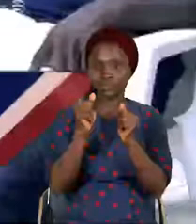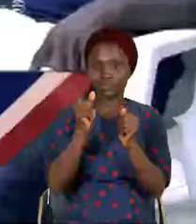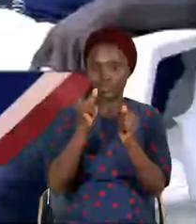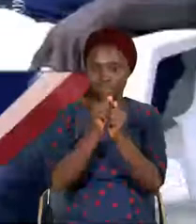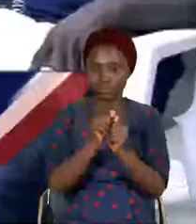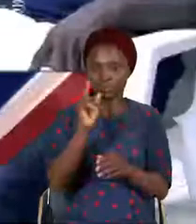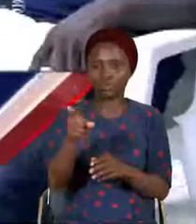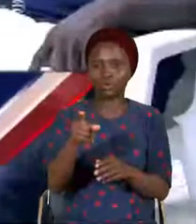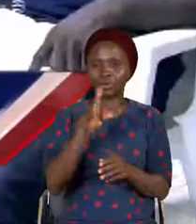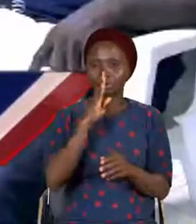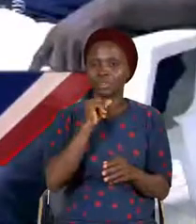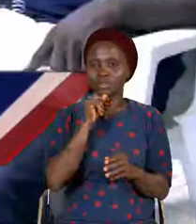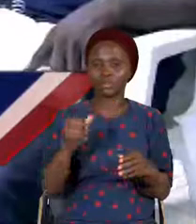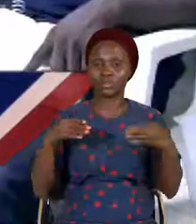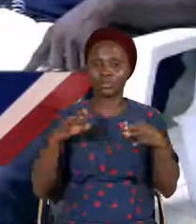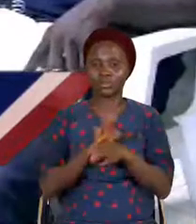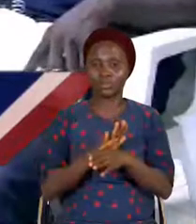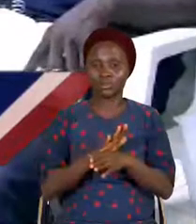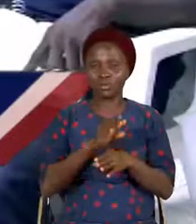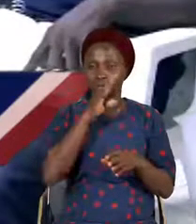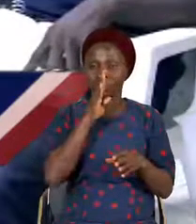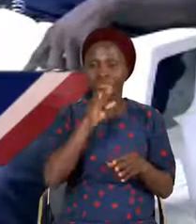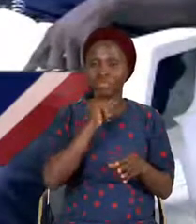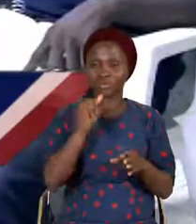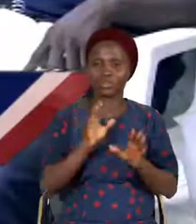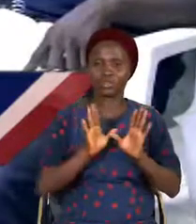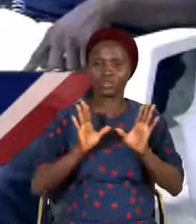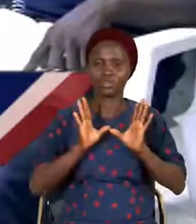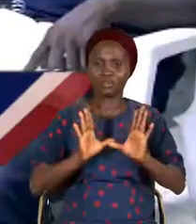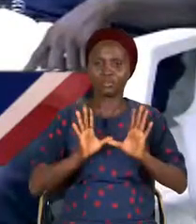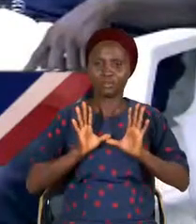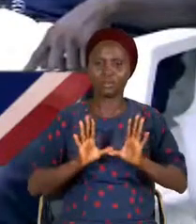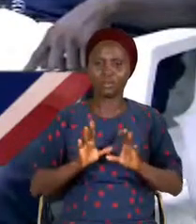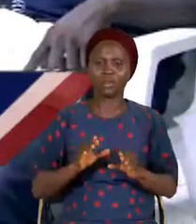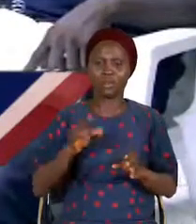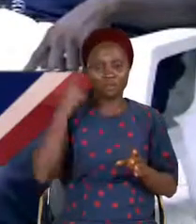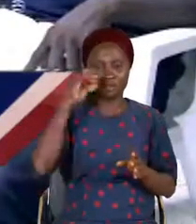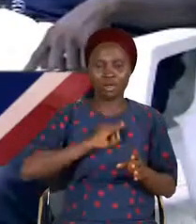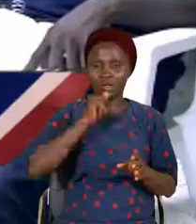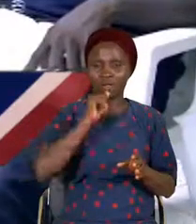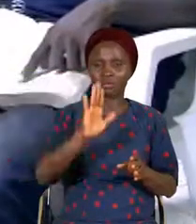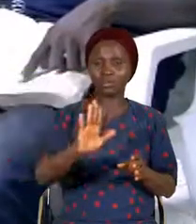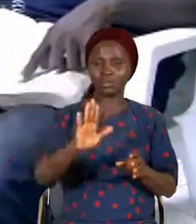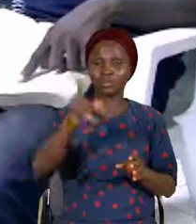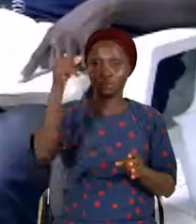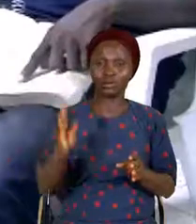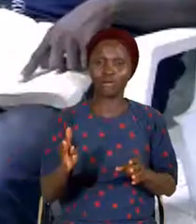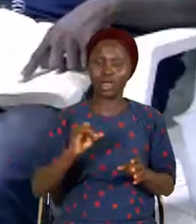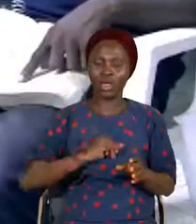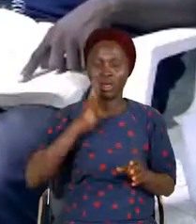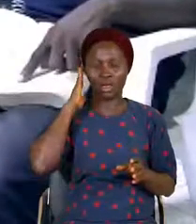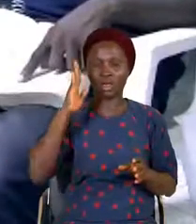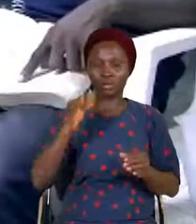Ne promène pas des regards inquiets, car je suis ton Dieu. Je te fortifie. Je viens à ton